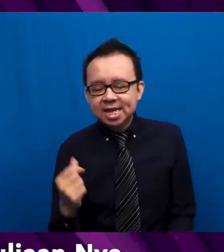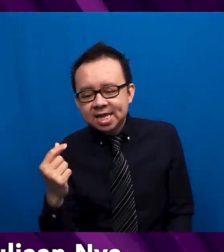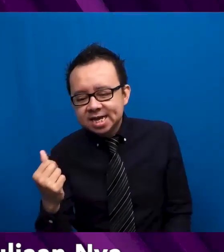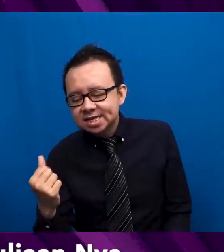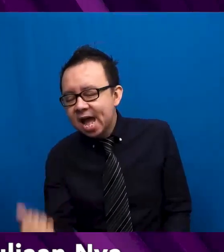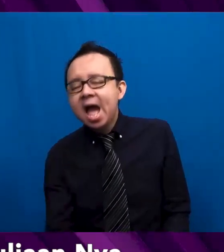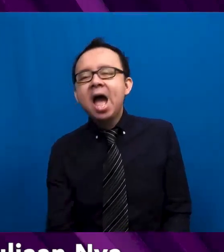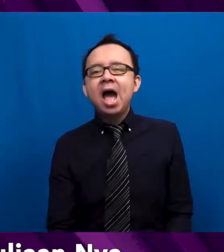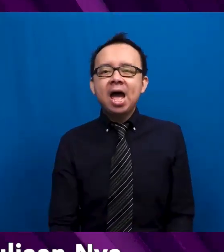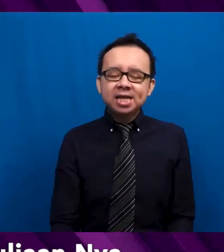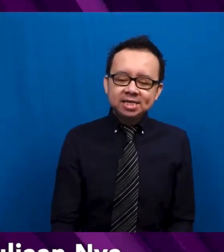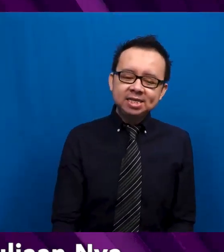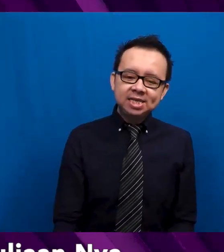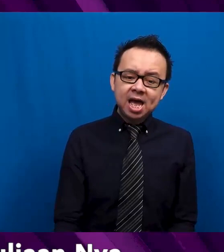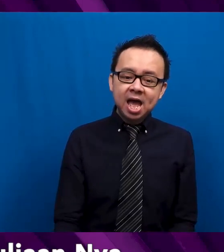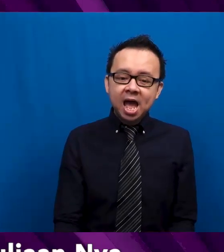Menurut